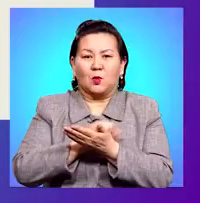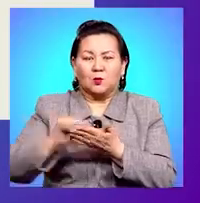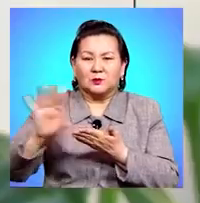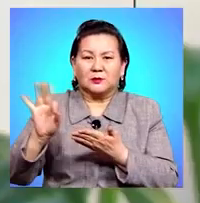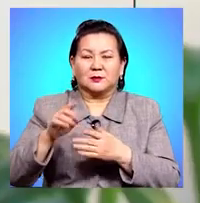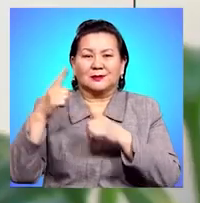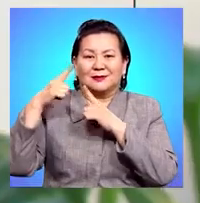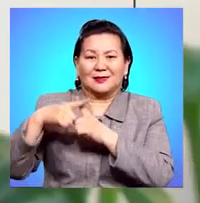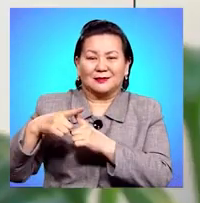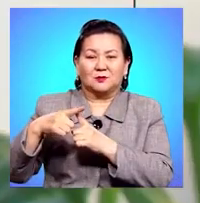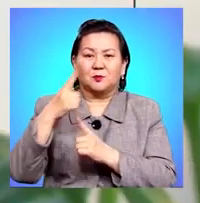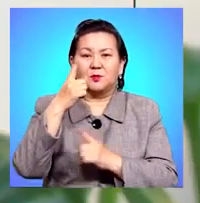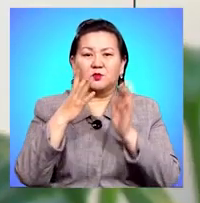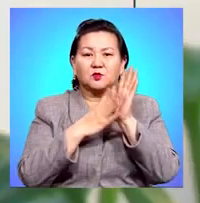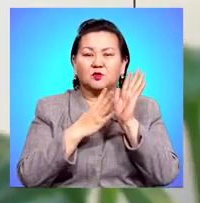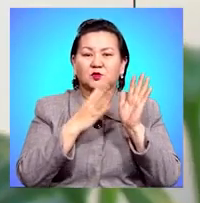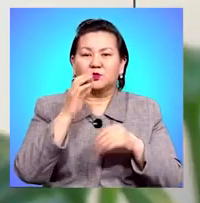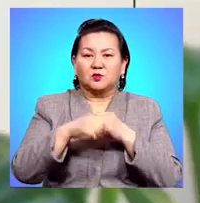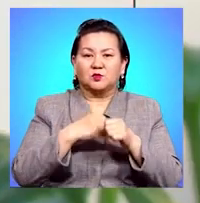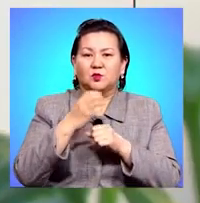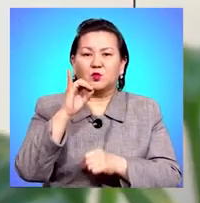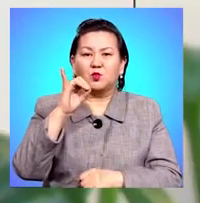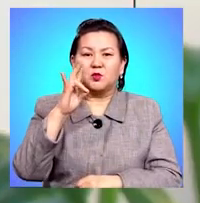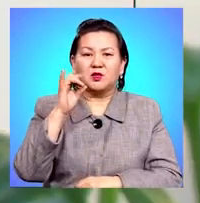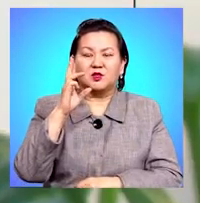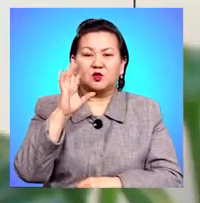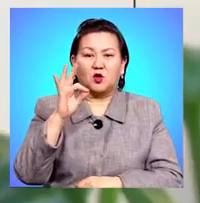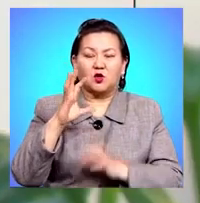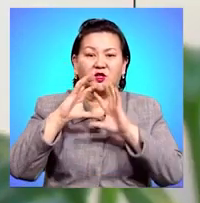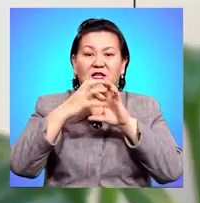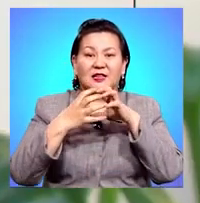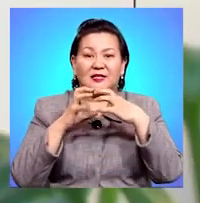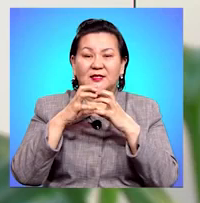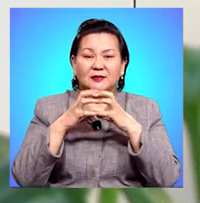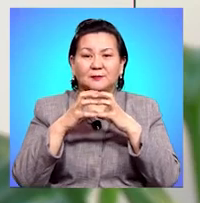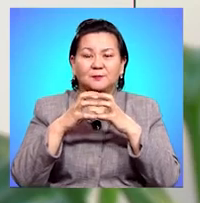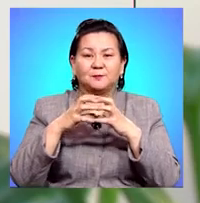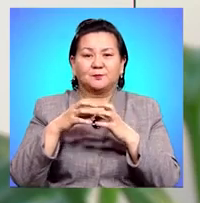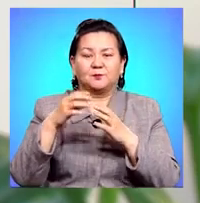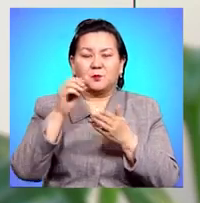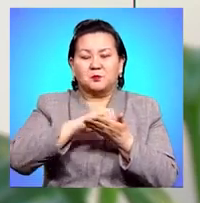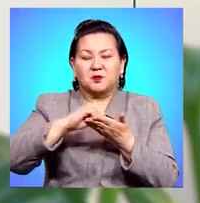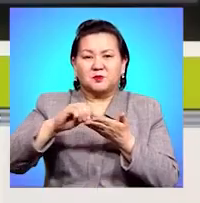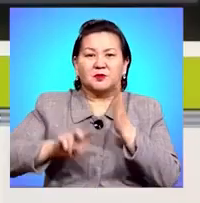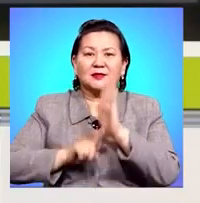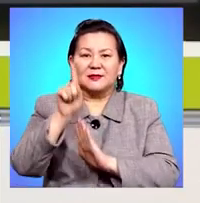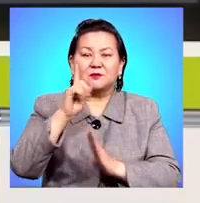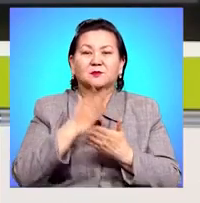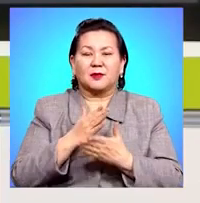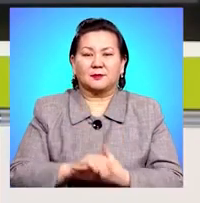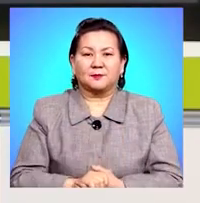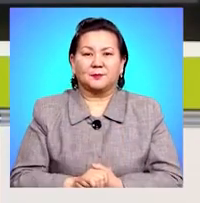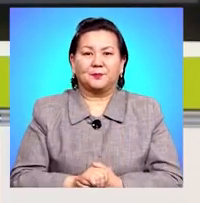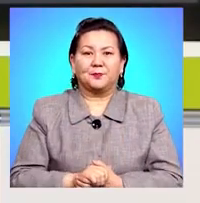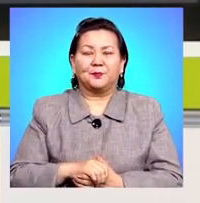зогсоох зорилготойгоор 1992 онд ЮНЕСКО дэлхийн дурсамж хөтөлбөрийг эхлүүлсэн байдаг. За